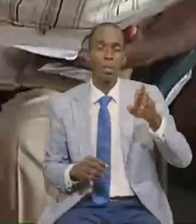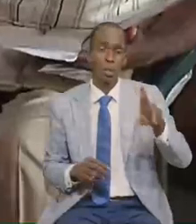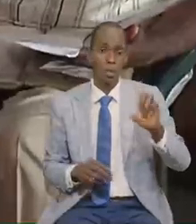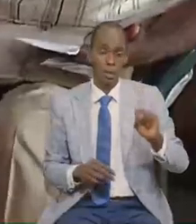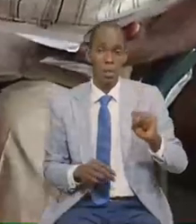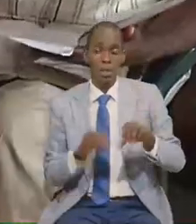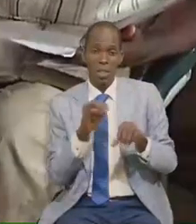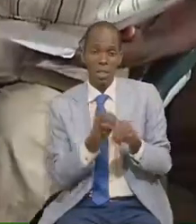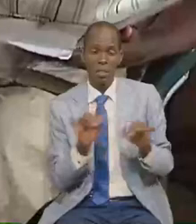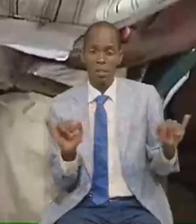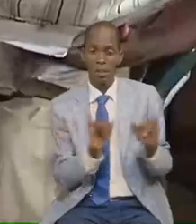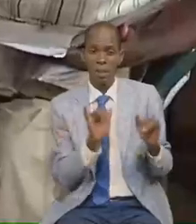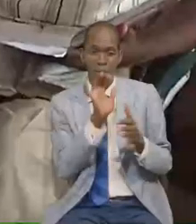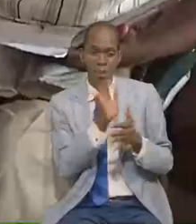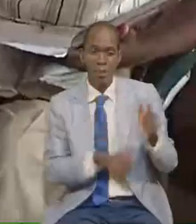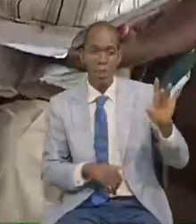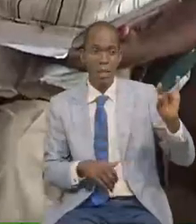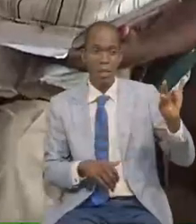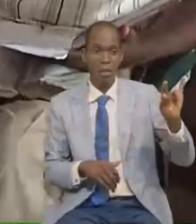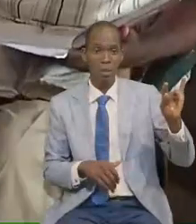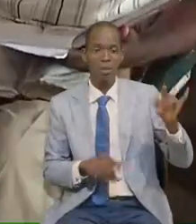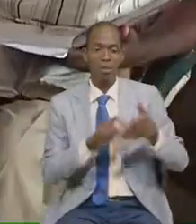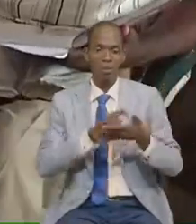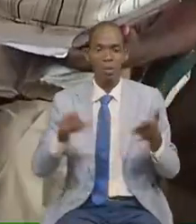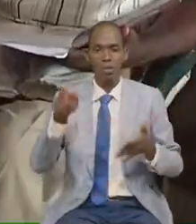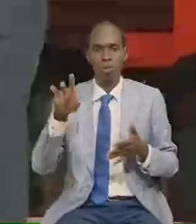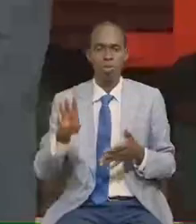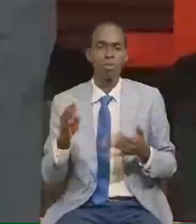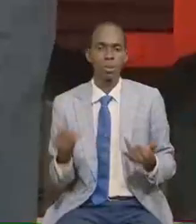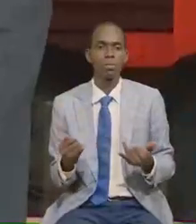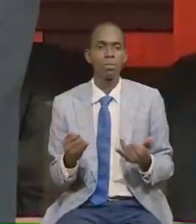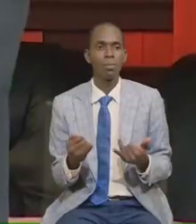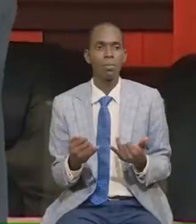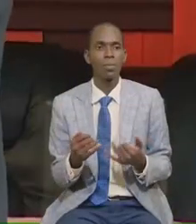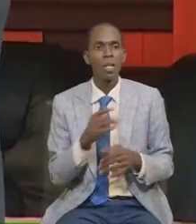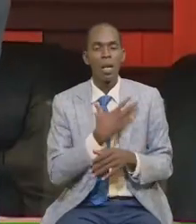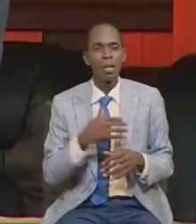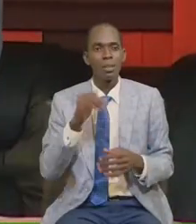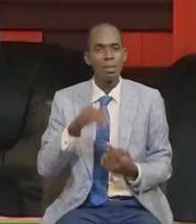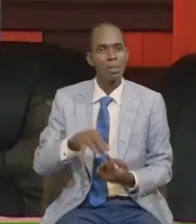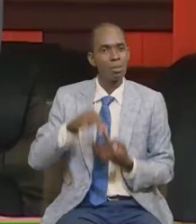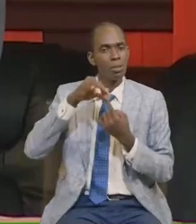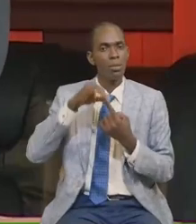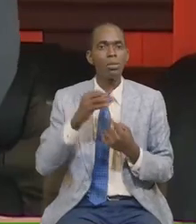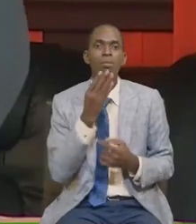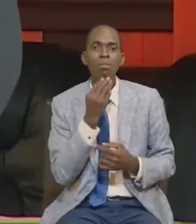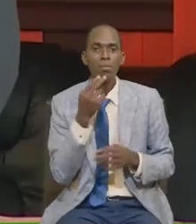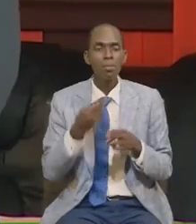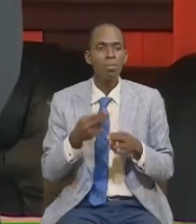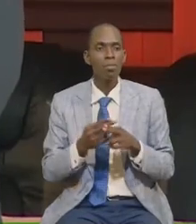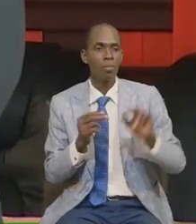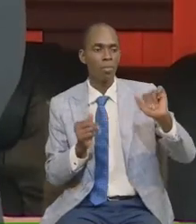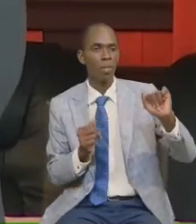chapitre verset 24 un gif nommé Apollo originaire